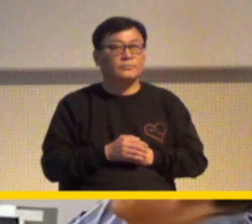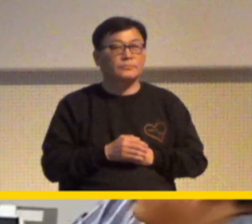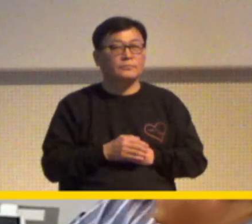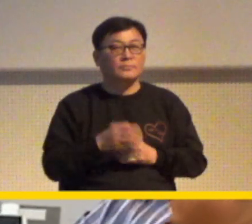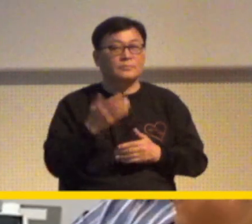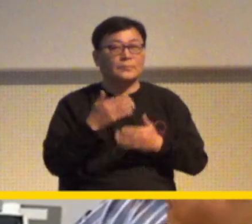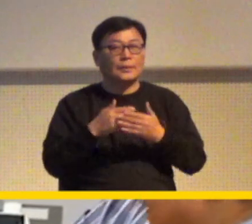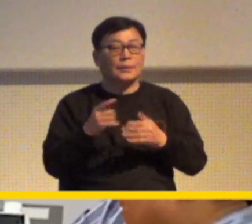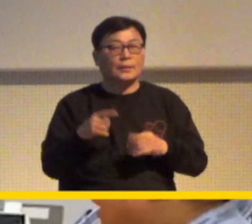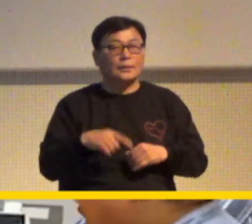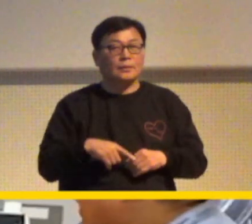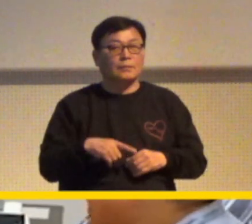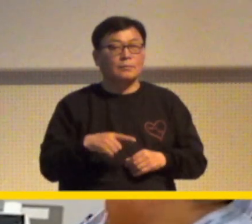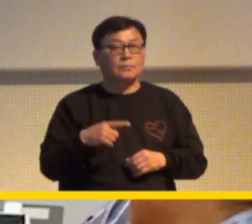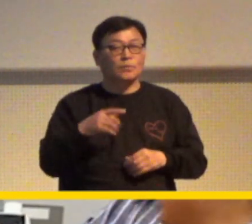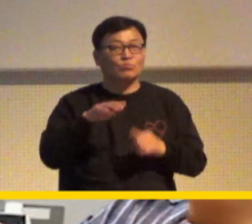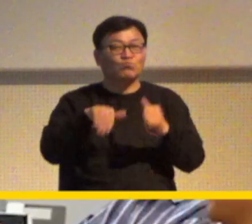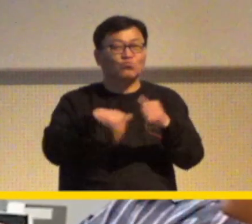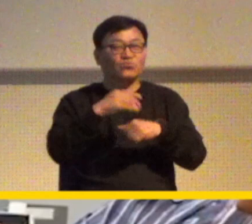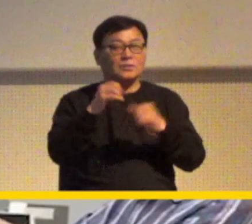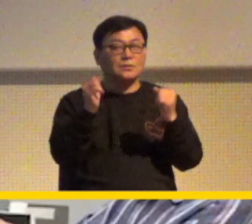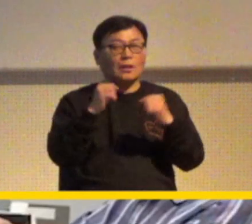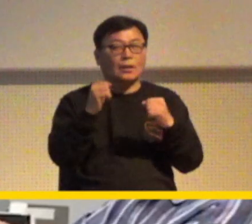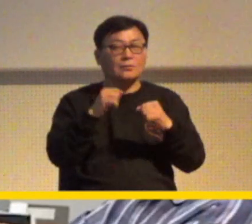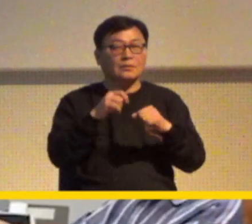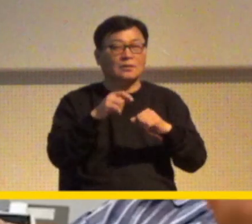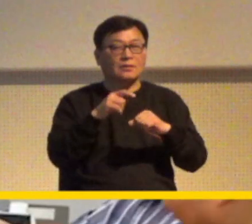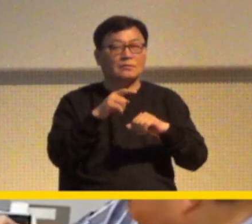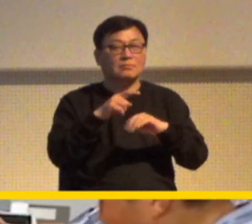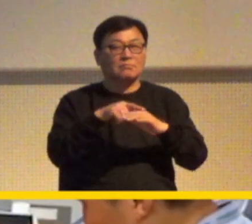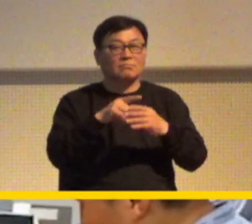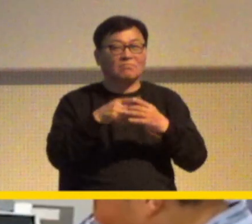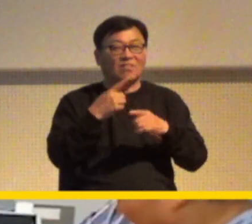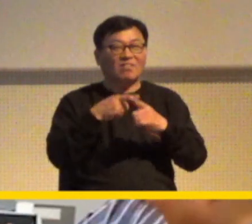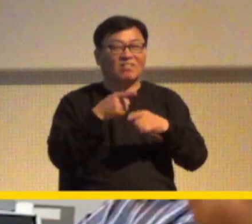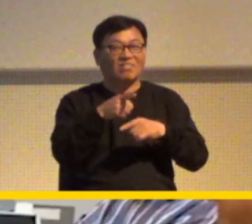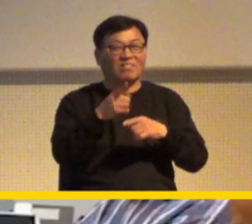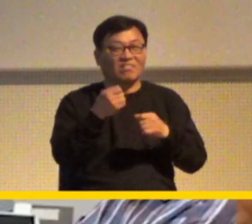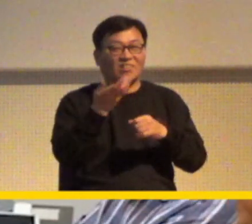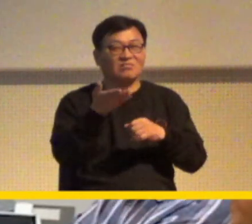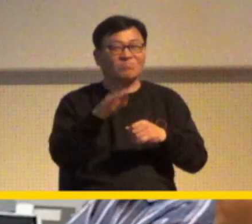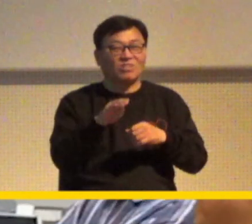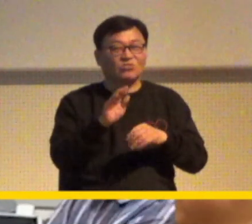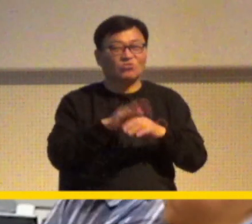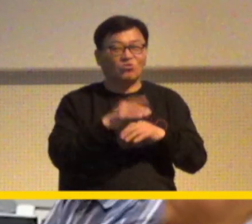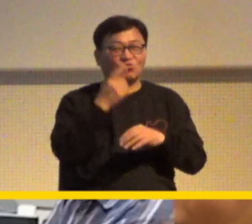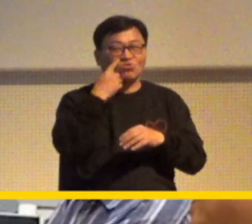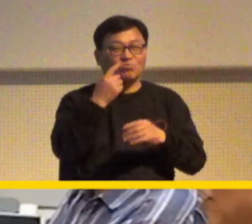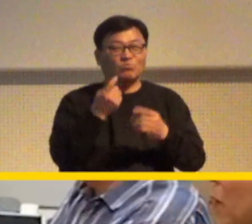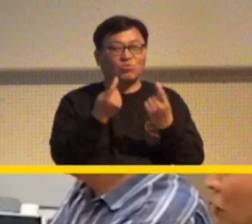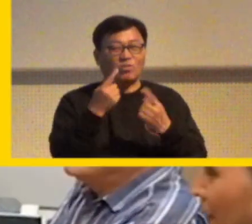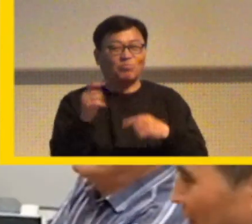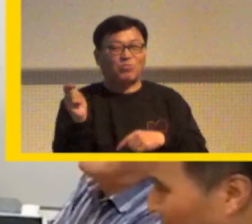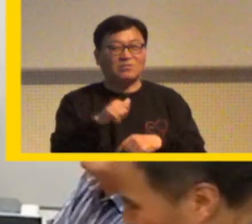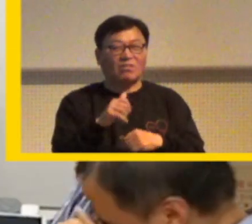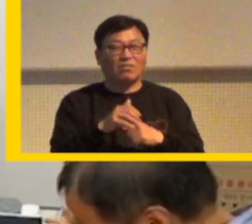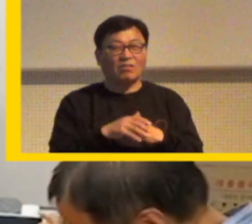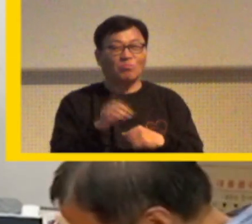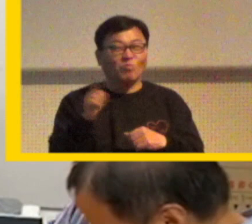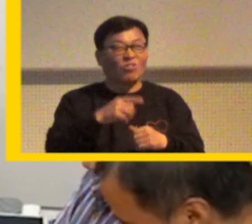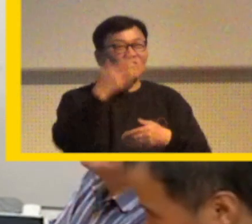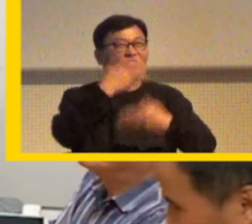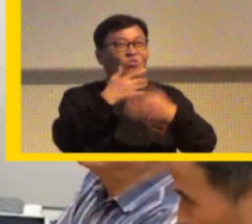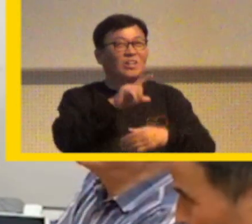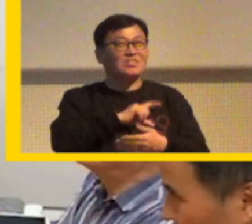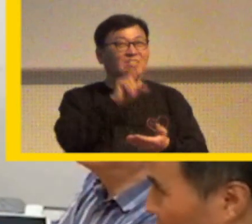싸늘하다. 저기 뭐, 뭐할 것 같으세요? 가슴에 비수가 날아가고 있습니다. 비비시지 말고 조방 아닌가요? 가짜. 이거 왜 틀어요?